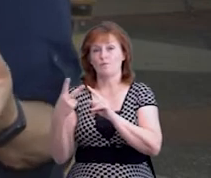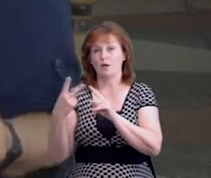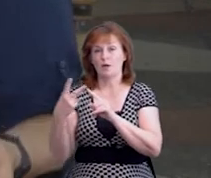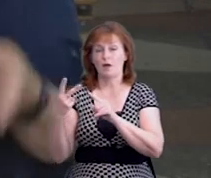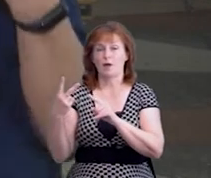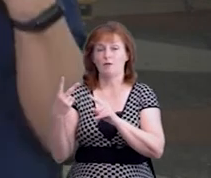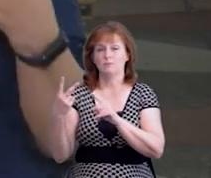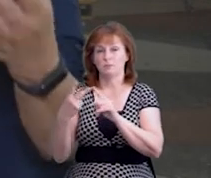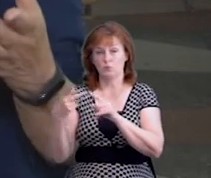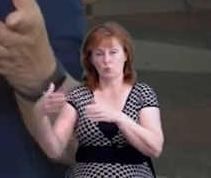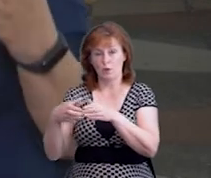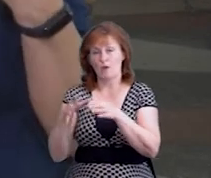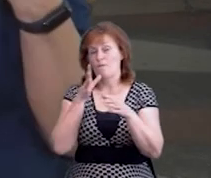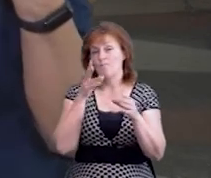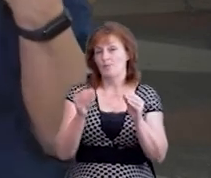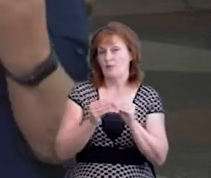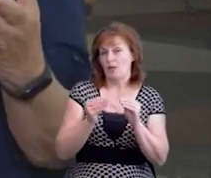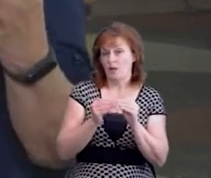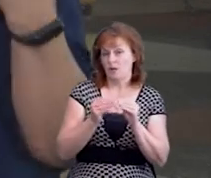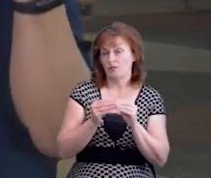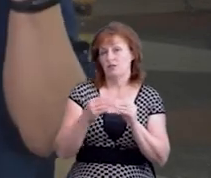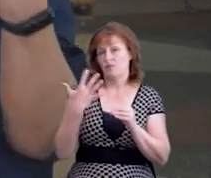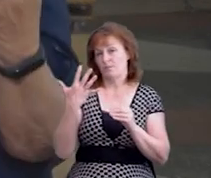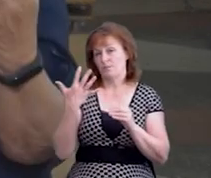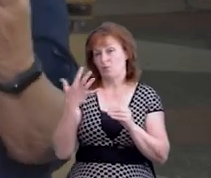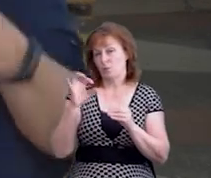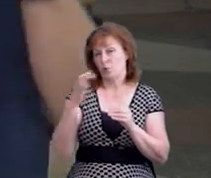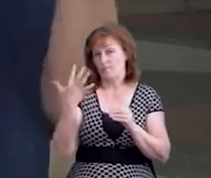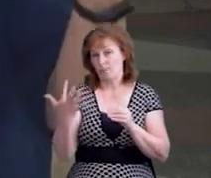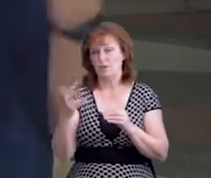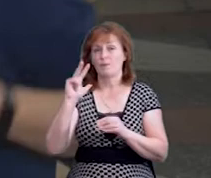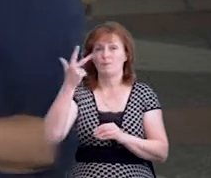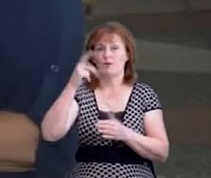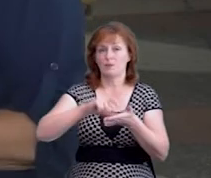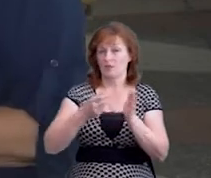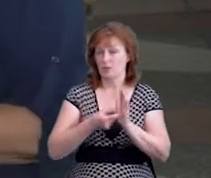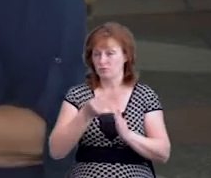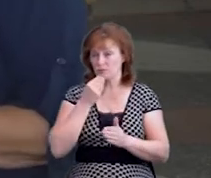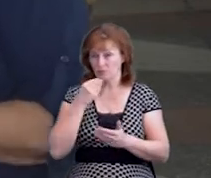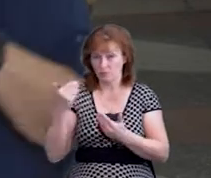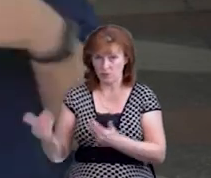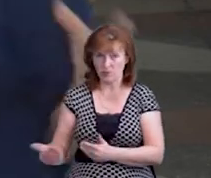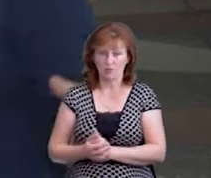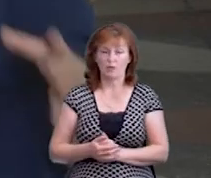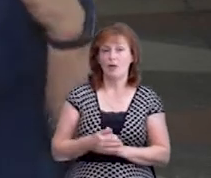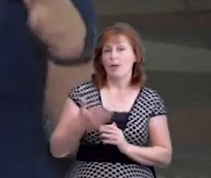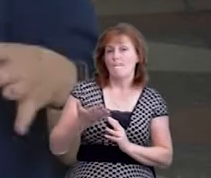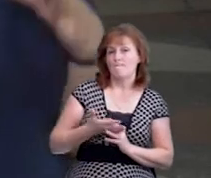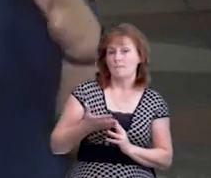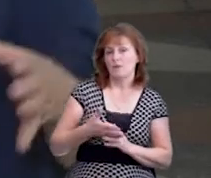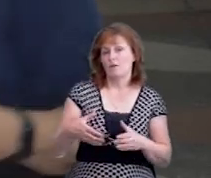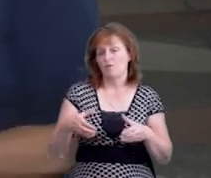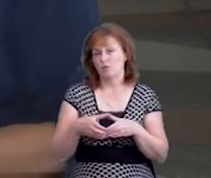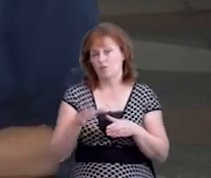паралель друга, о 10 годині 5 хвилин, треті класи і так далі. Пільгові категорії будуть